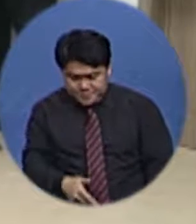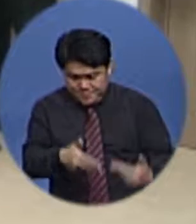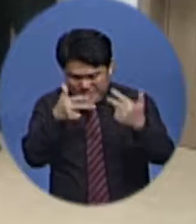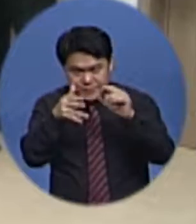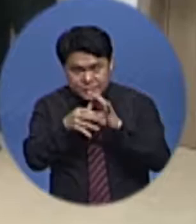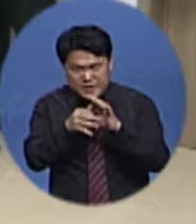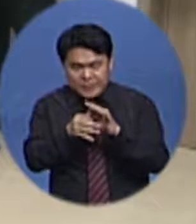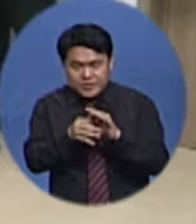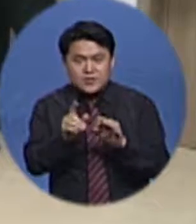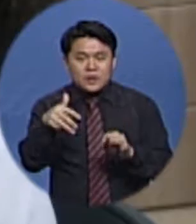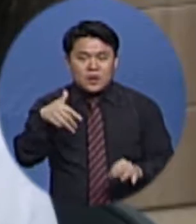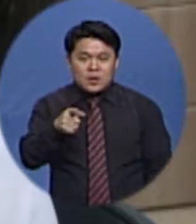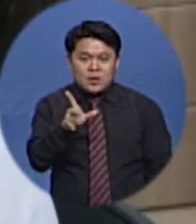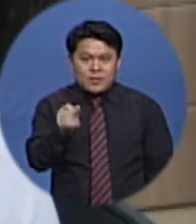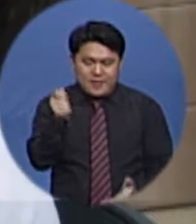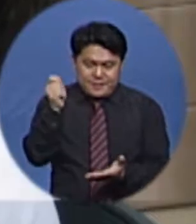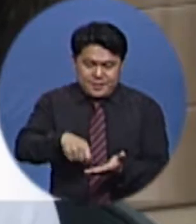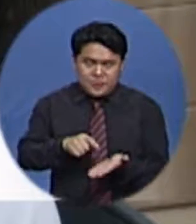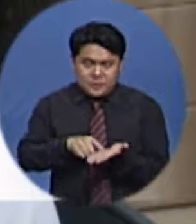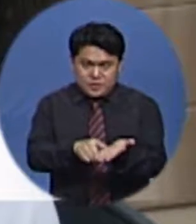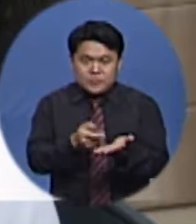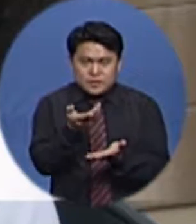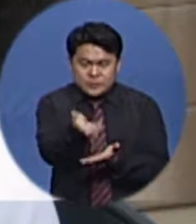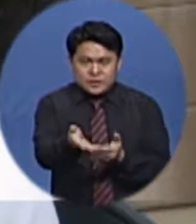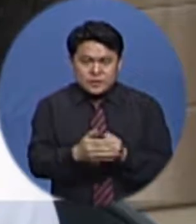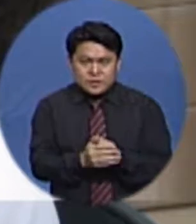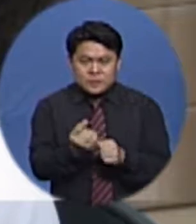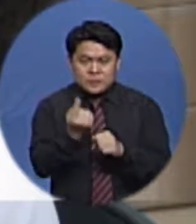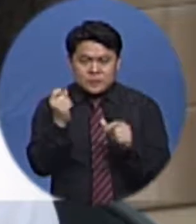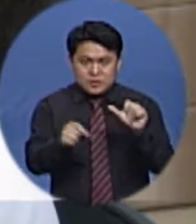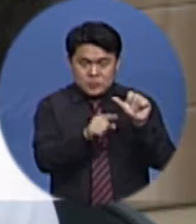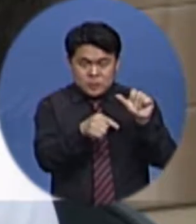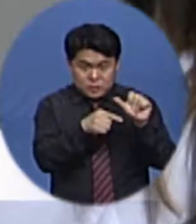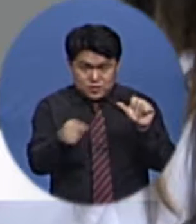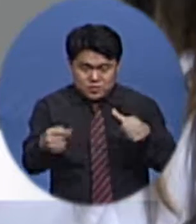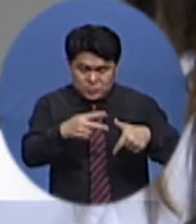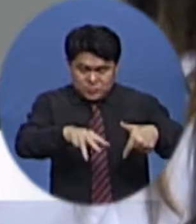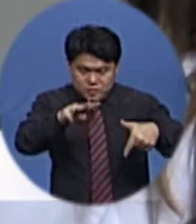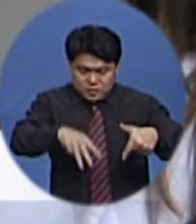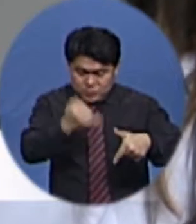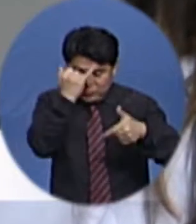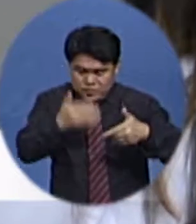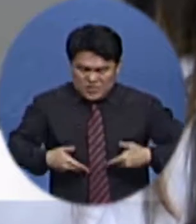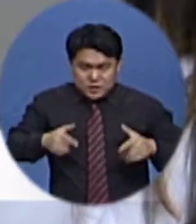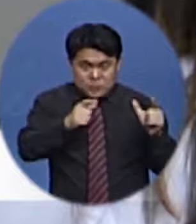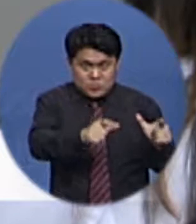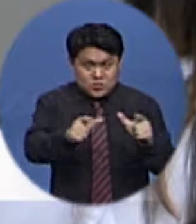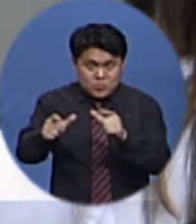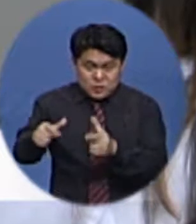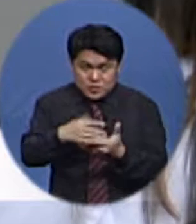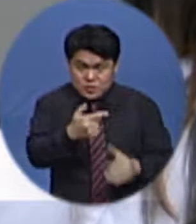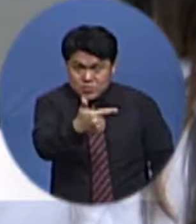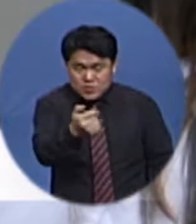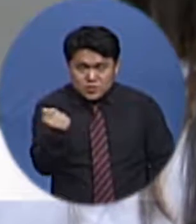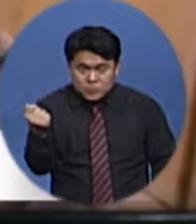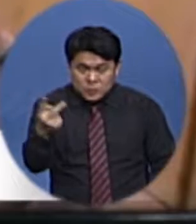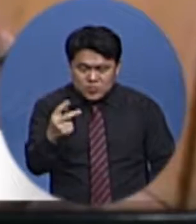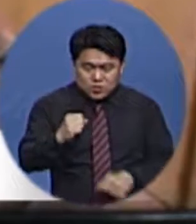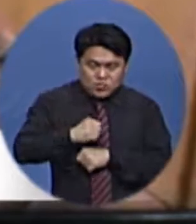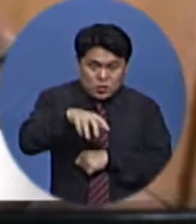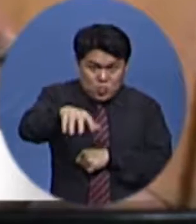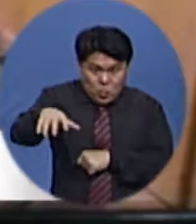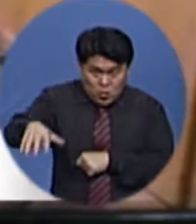모습입니다. 정부는 지난해 5월부터 인천과 충남의 노인요양시설 6곳과 겨고지